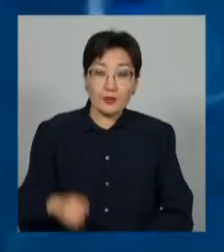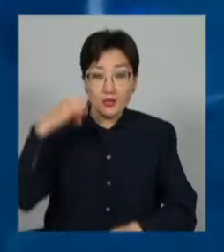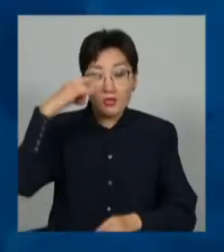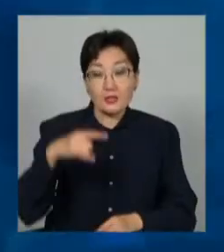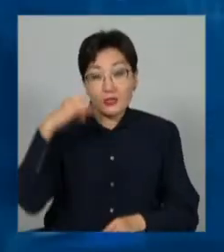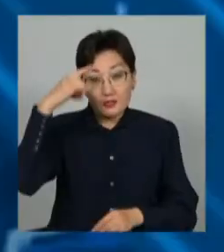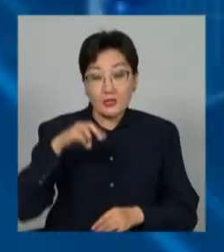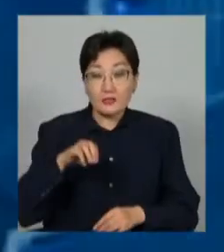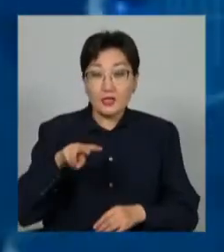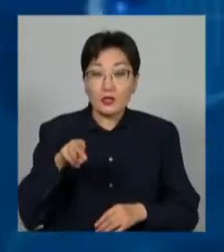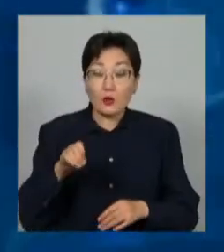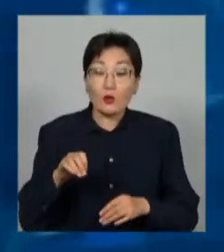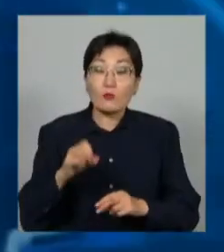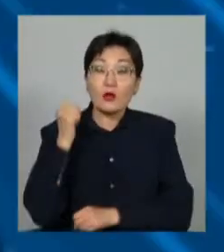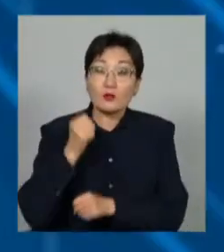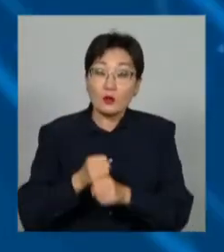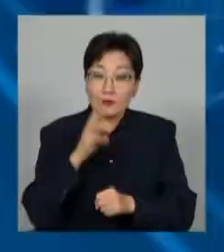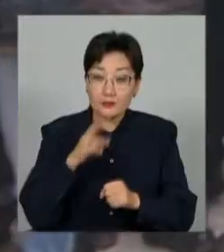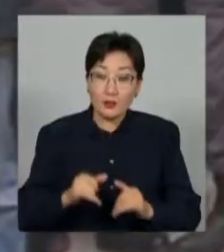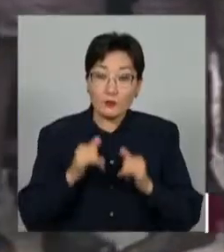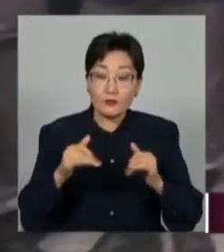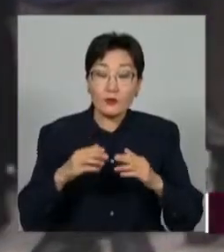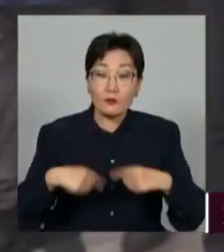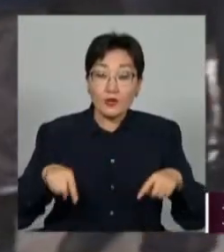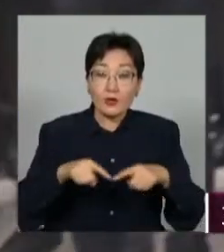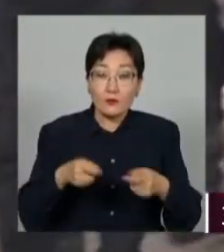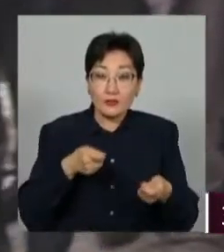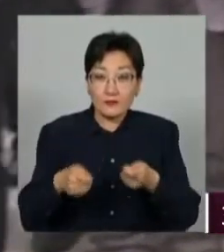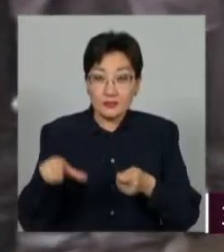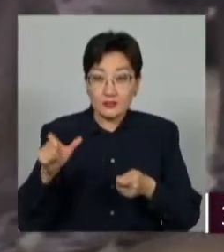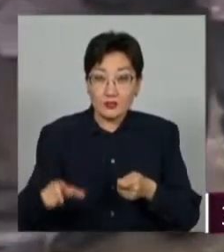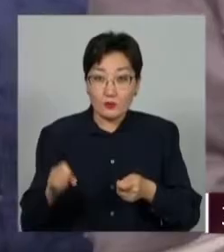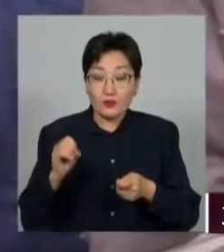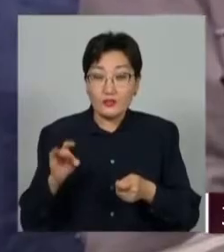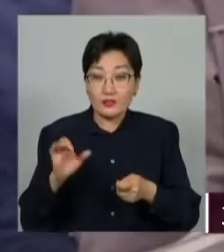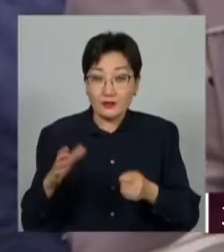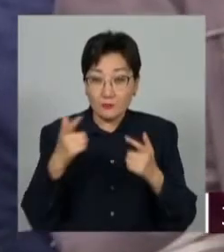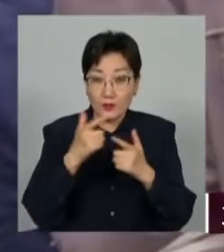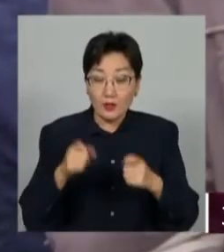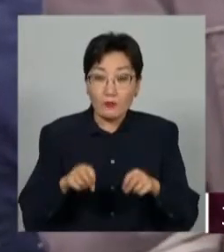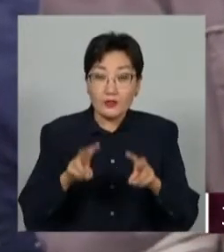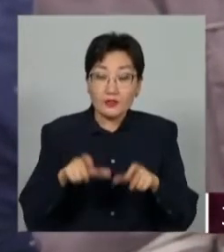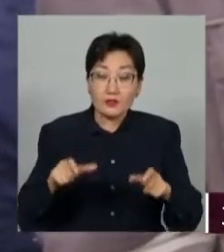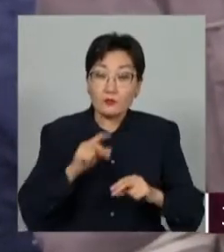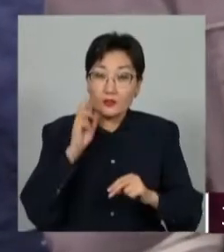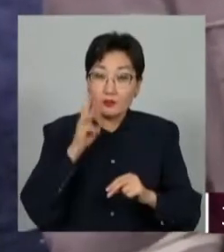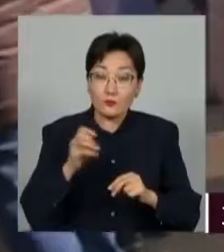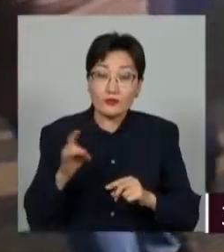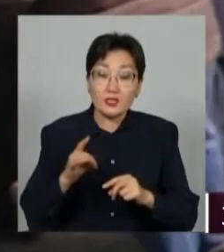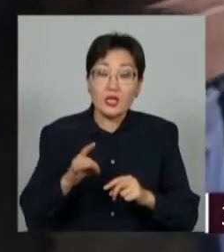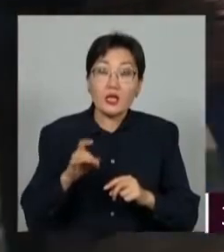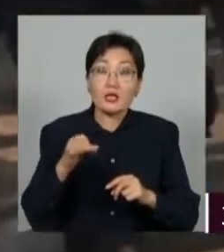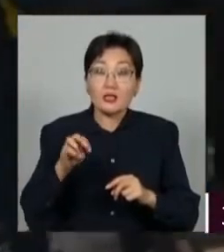Қазақтелеком қызметкерлерінің жалақысы артады. Бұл туралы компания басшысы Қуанышбек Есекеев хабарлады. Оның айтуынша, мамандардың еңбекақы көлемі